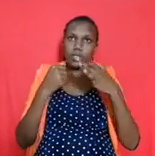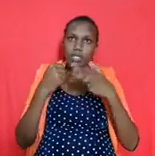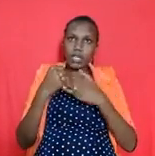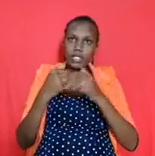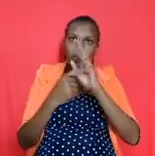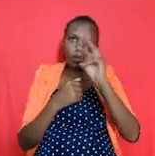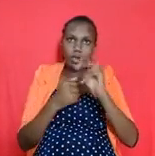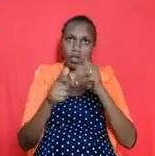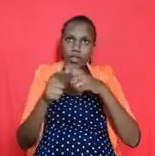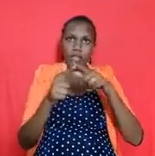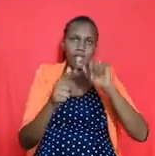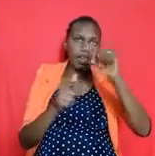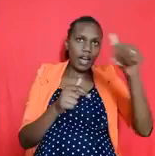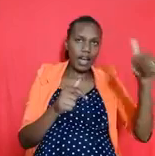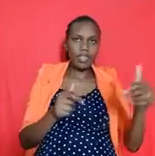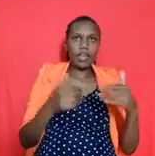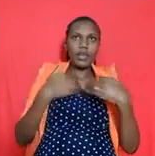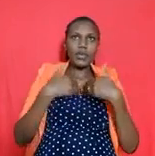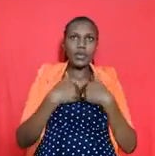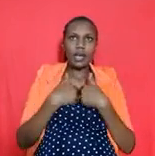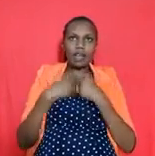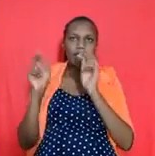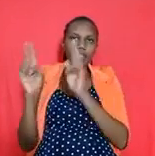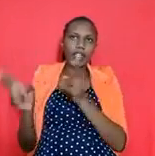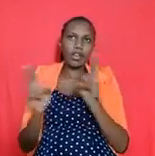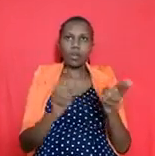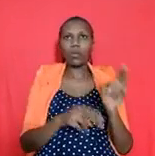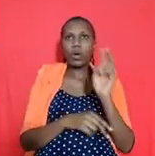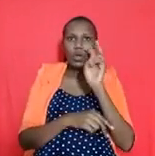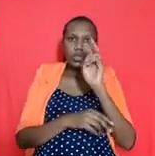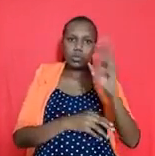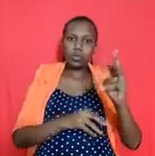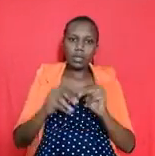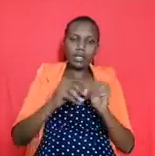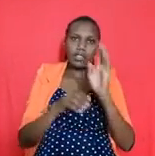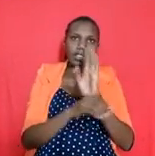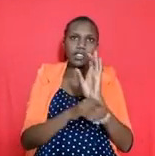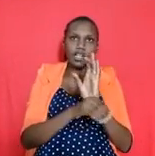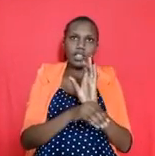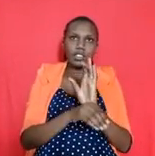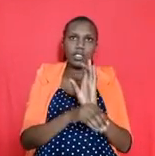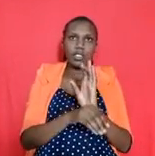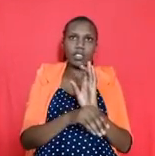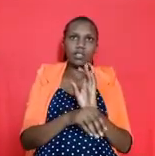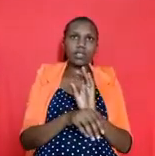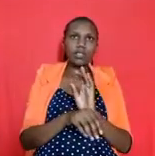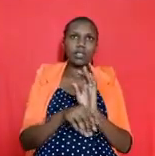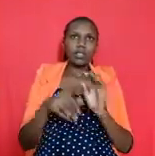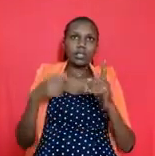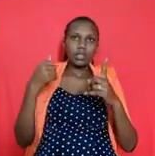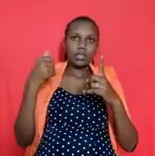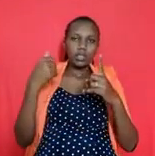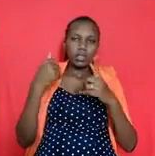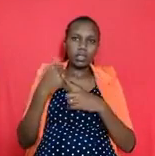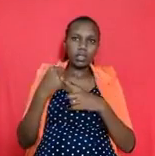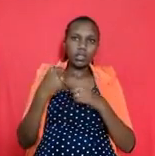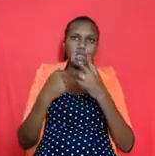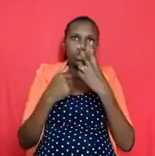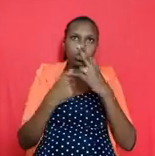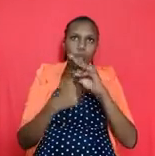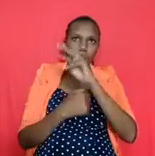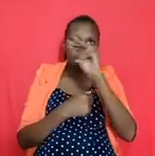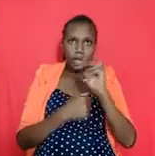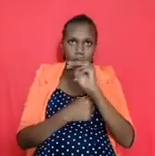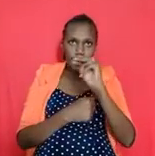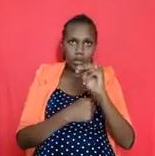na mo mau mangi maria magikoragwo kuo makurani kanitha milioni 22 ndiu mbeca